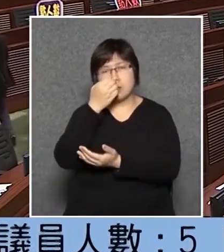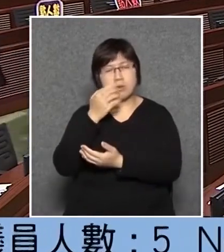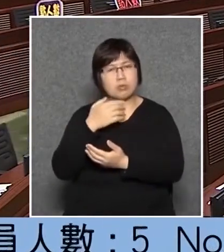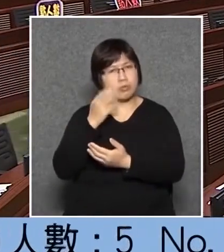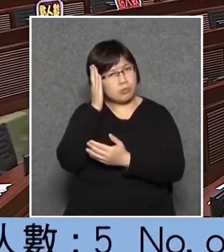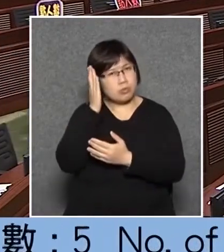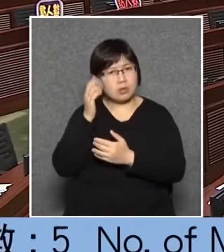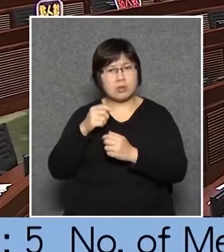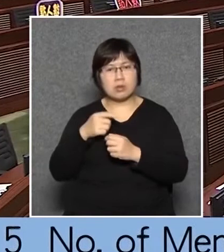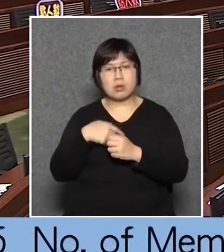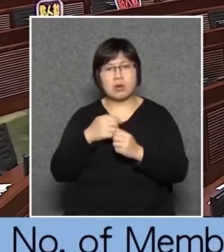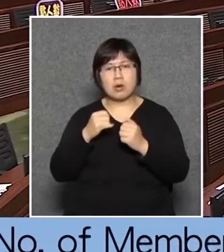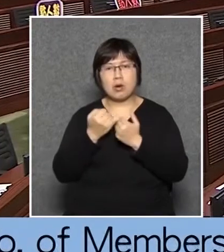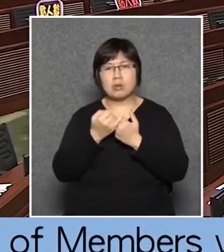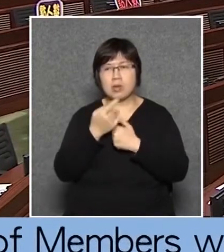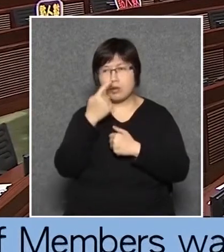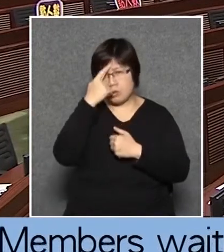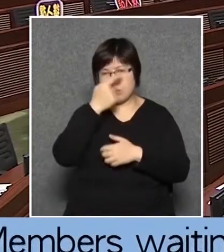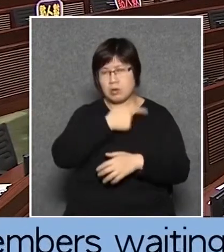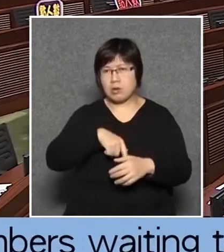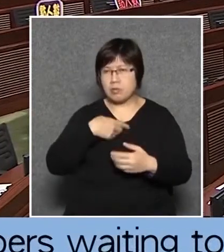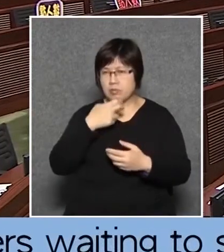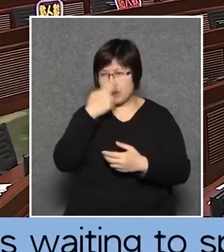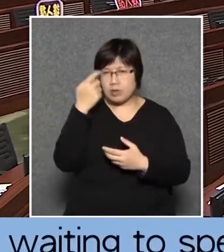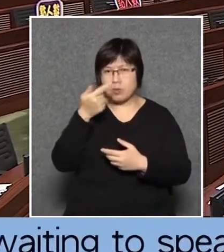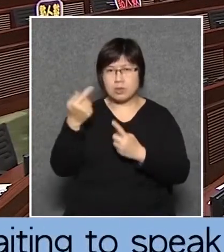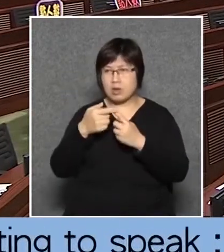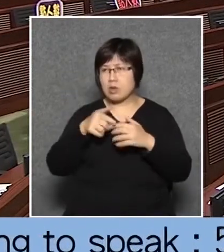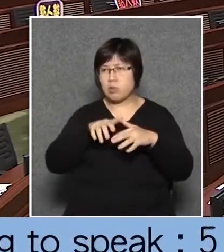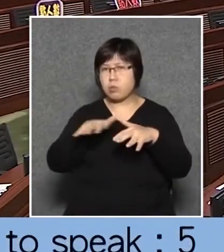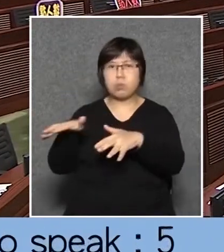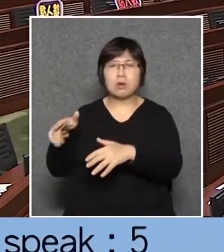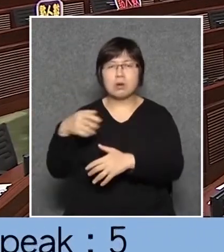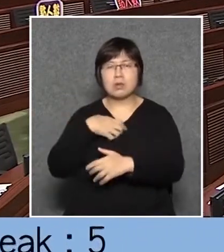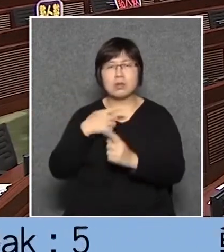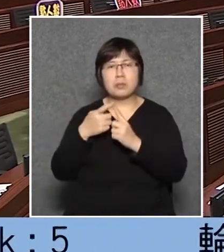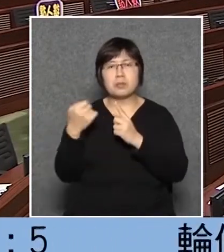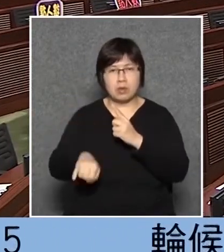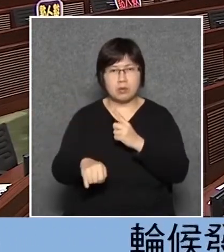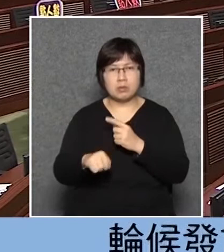梁國雄議員， 發覺有大量的人口移動，我覺得這裏人口不足。